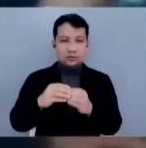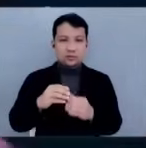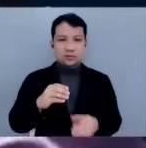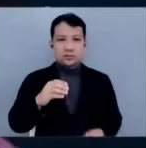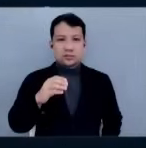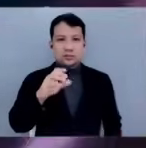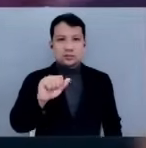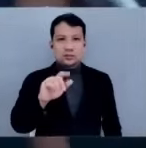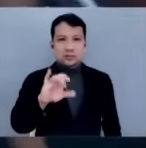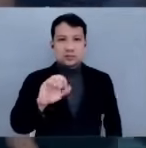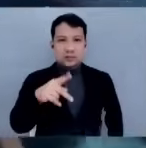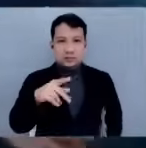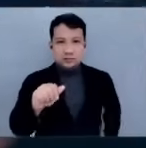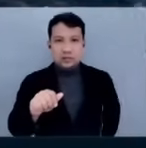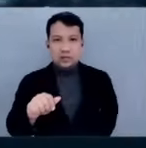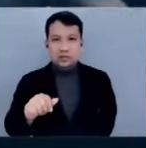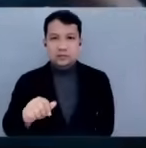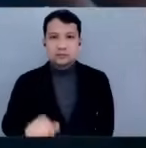Supernova.